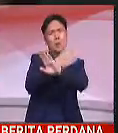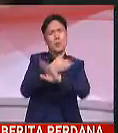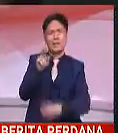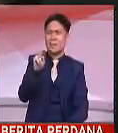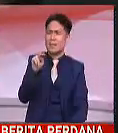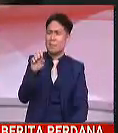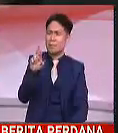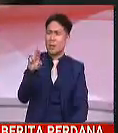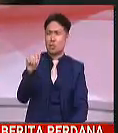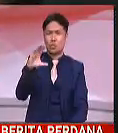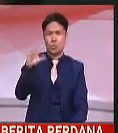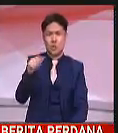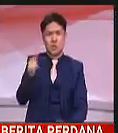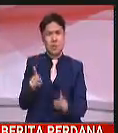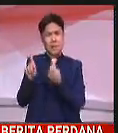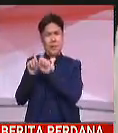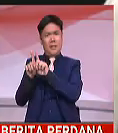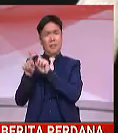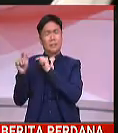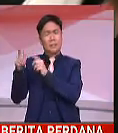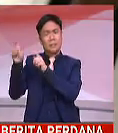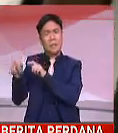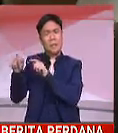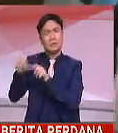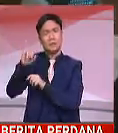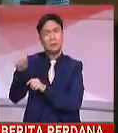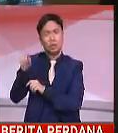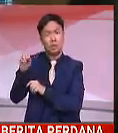menggandengkan mereka bersama artis legenda Datuk Jamal Abdillah.